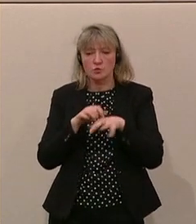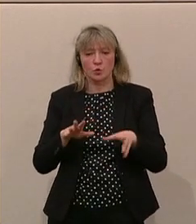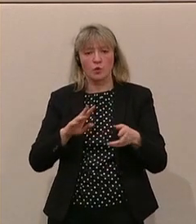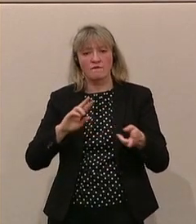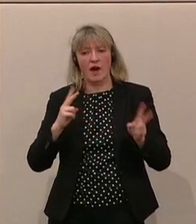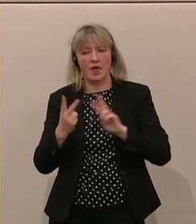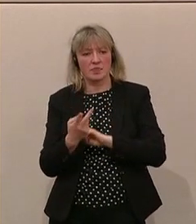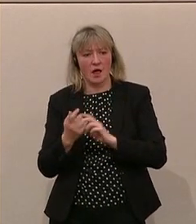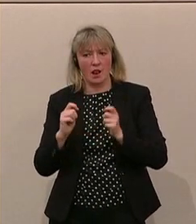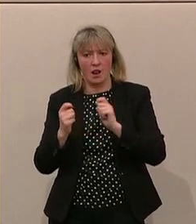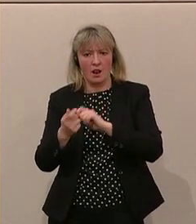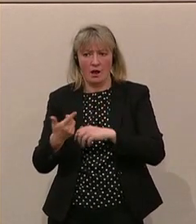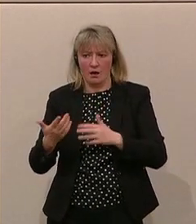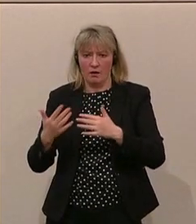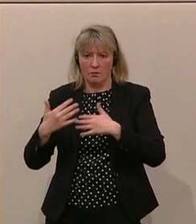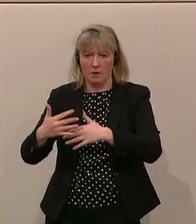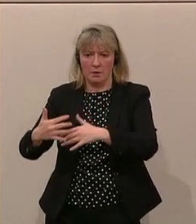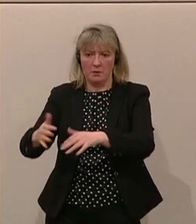weiter vorantreiben und anfeuern.